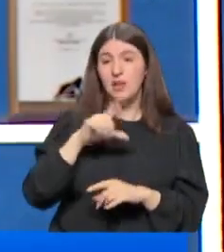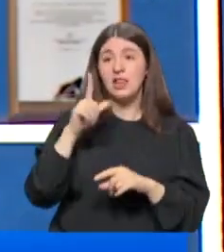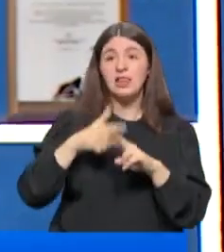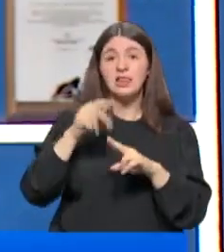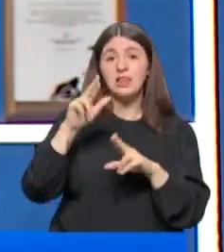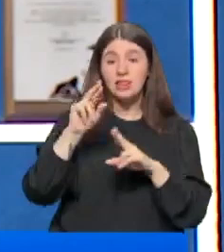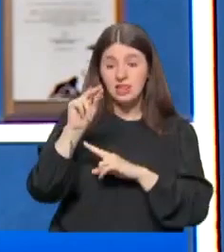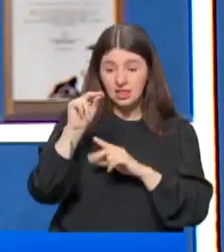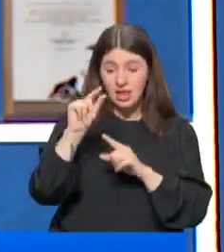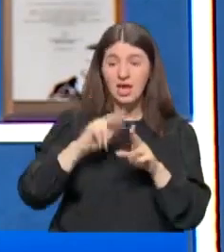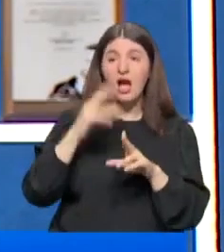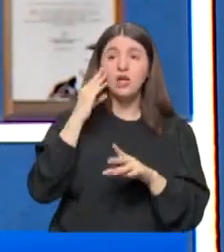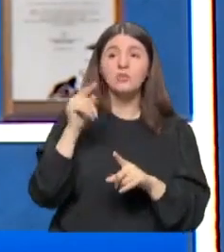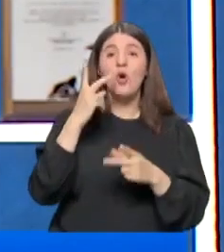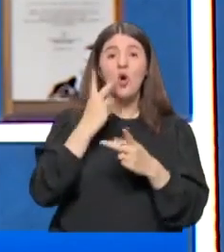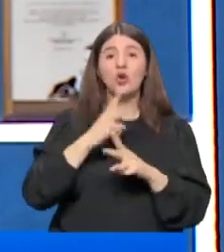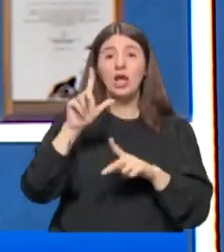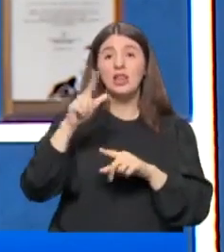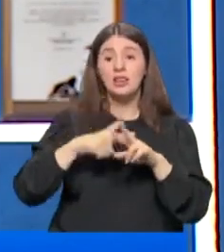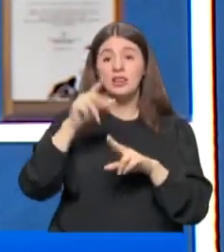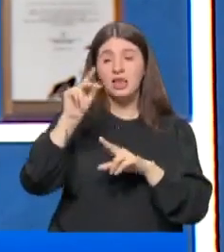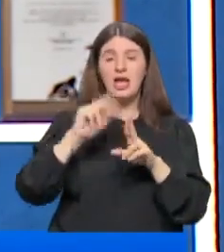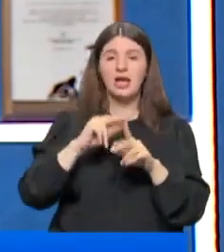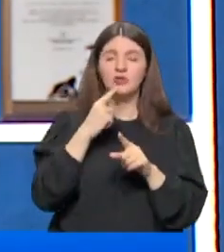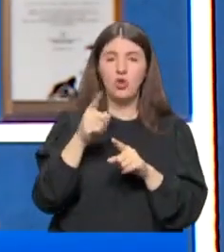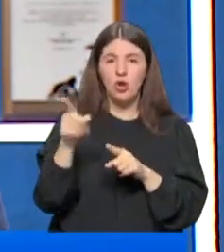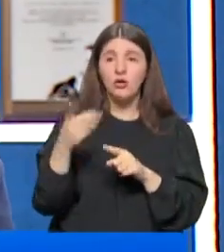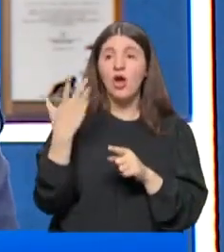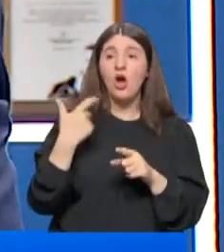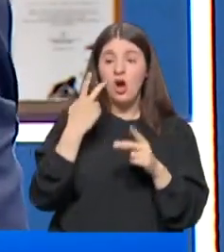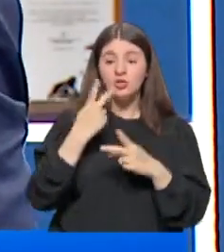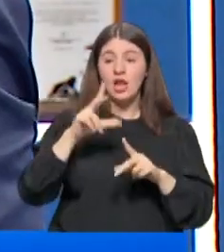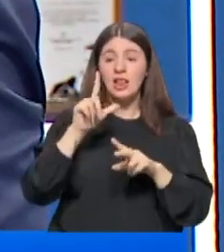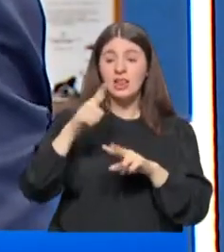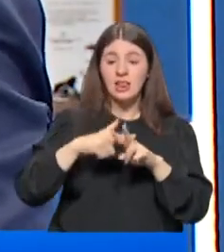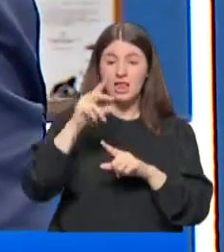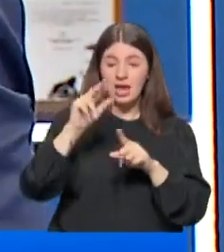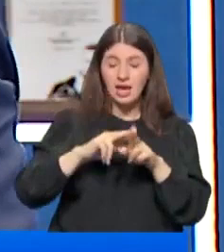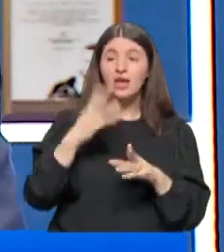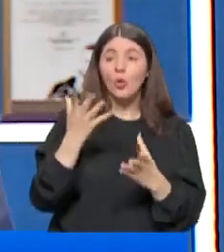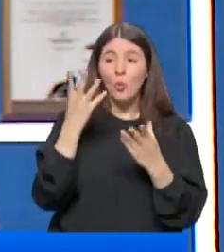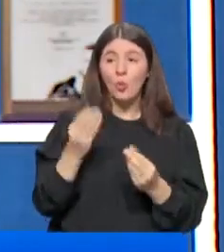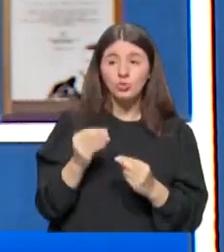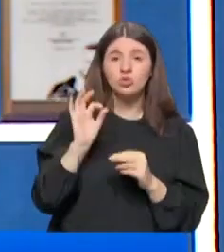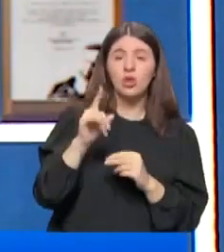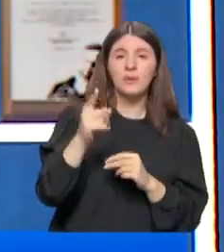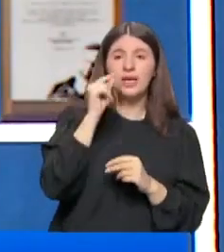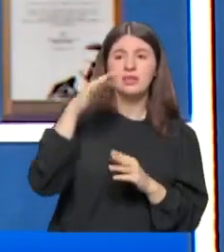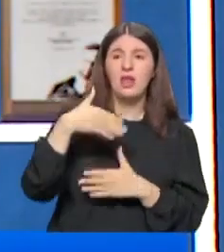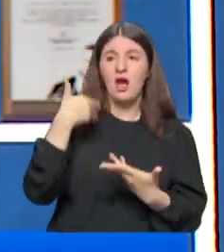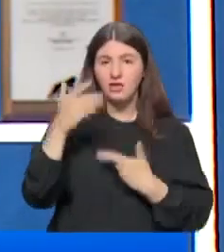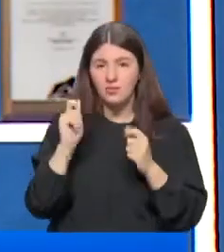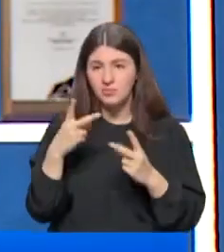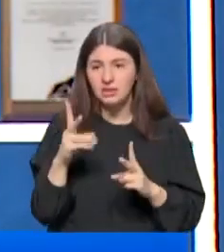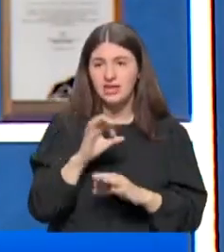laiklik anlayışı bu. Özgürlükçü laiklikten bahsediyoruz. Tamam. Dolayısıyla özgürlükçü laikliğin ne olduğunu şöyle bir insanlarımıza